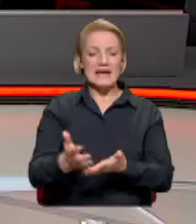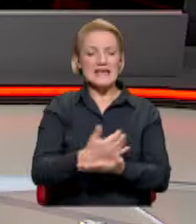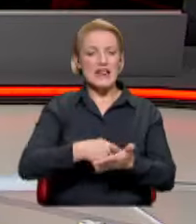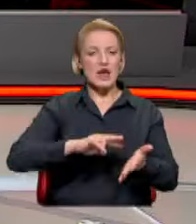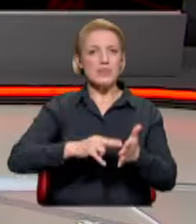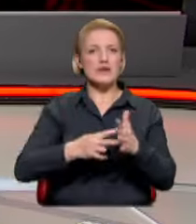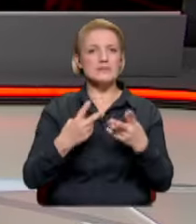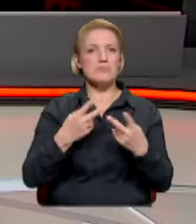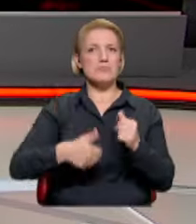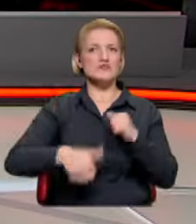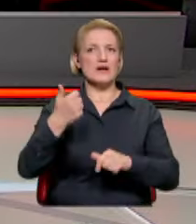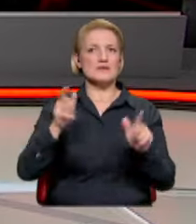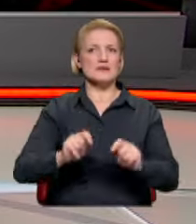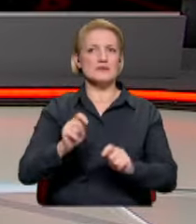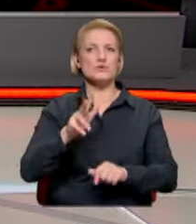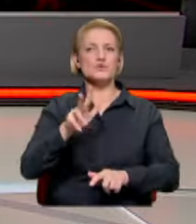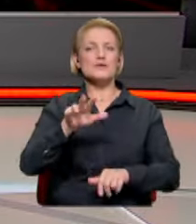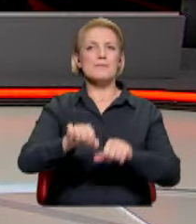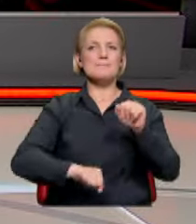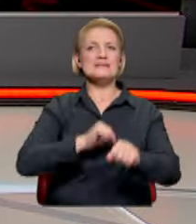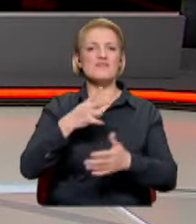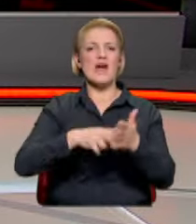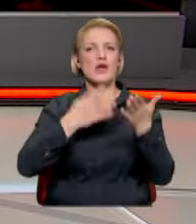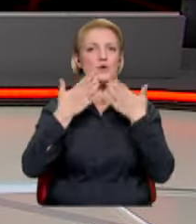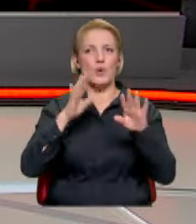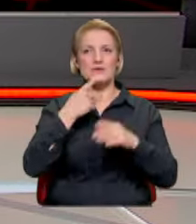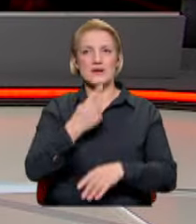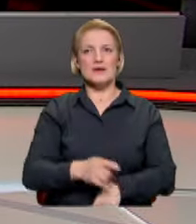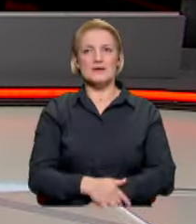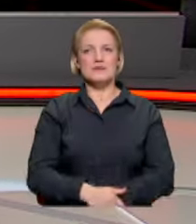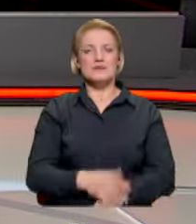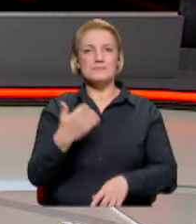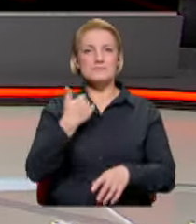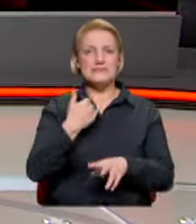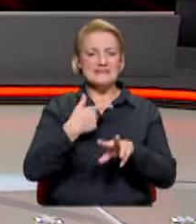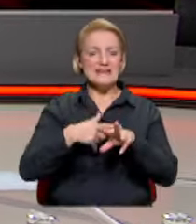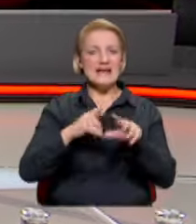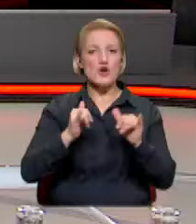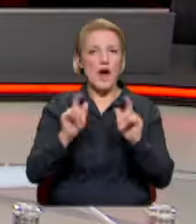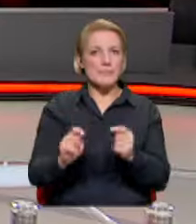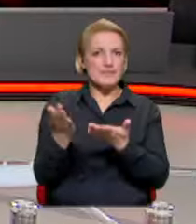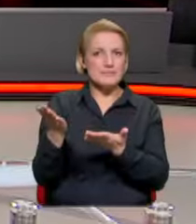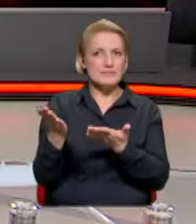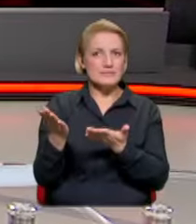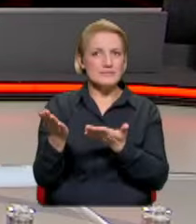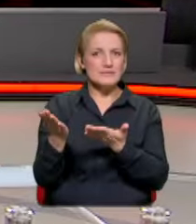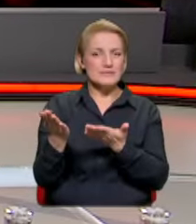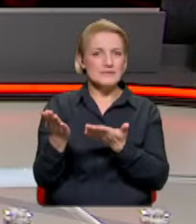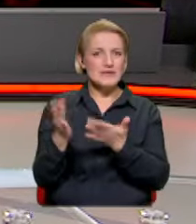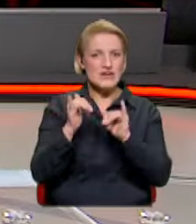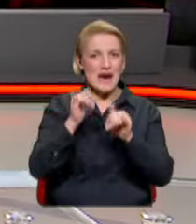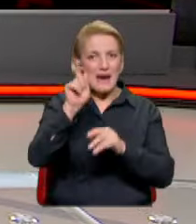Başkanlığı açıklama yaptı ü tekerlekli bisiklete vergi yok diye ya mizahı da kaybettik diye boşuna söylemiyorum